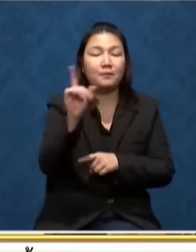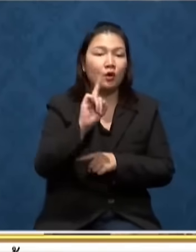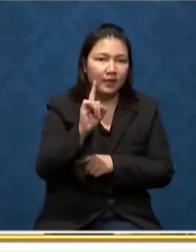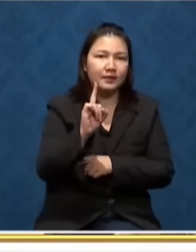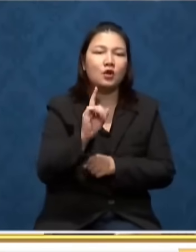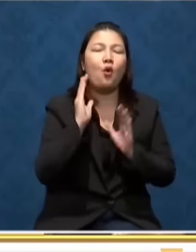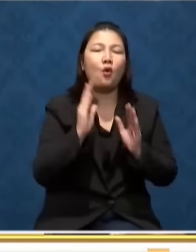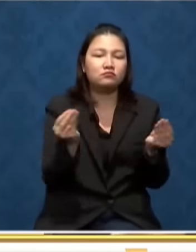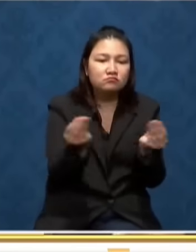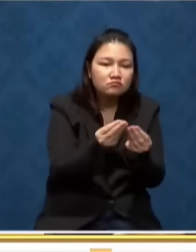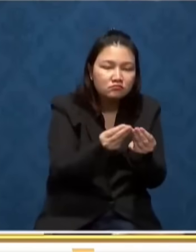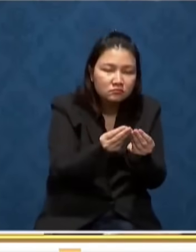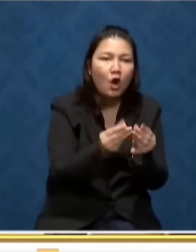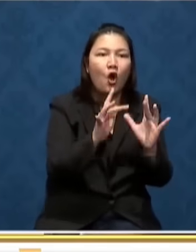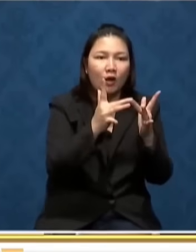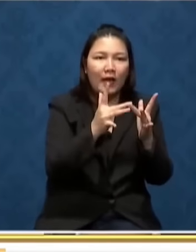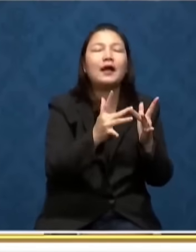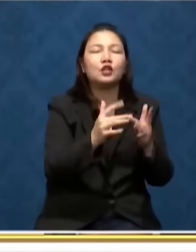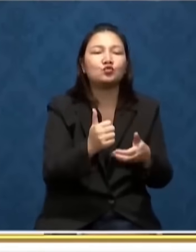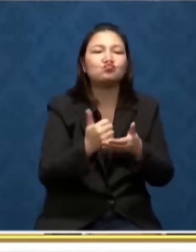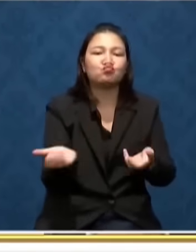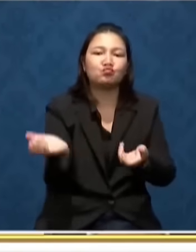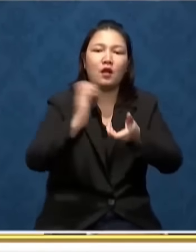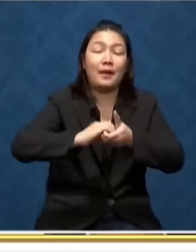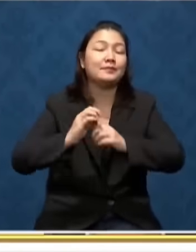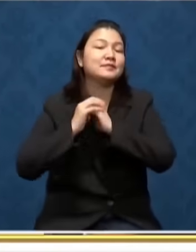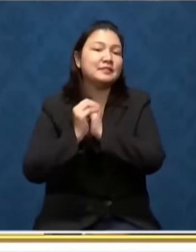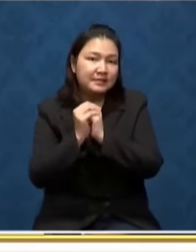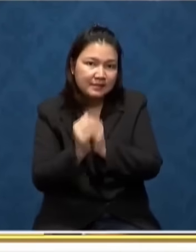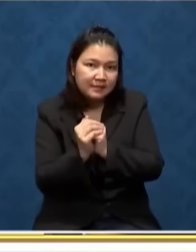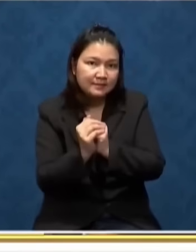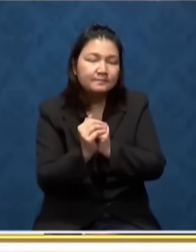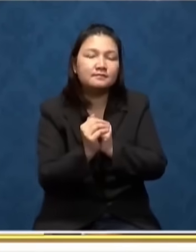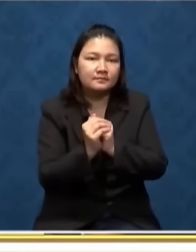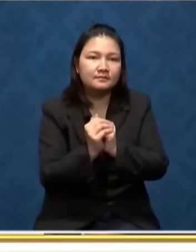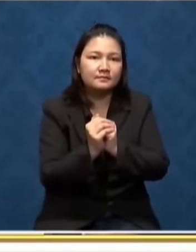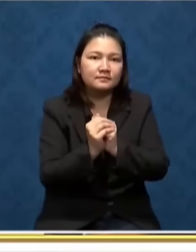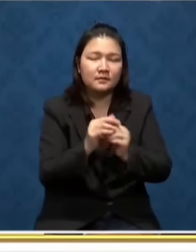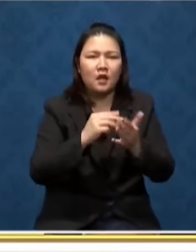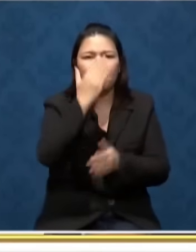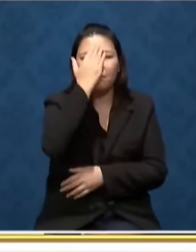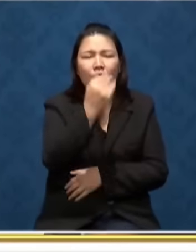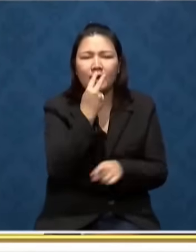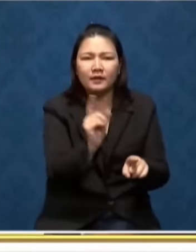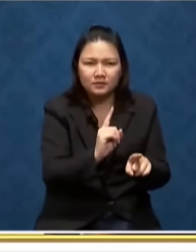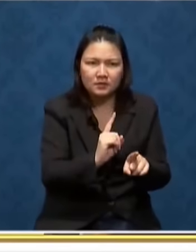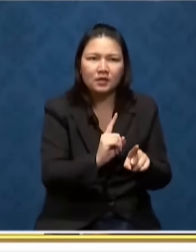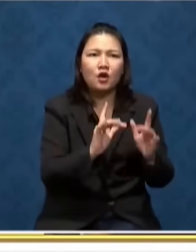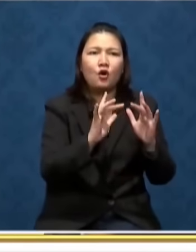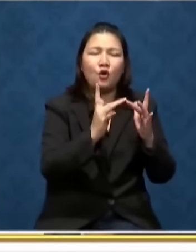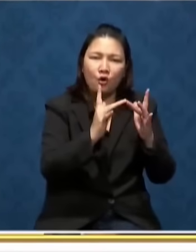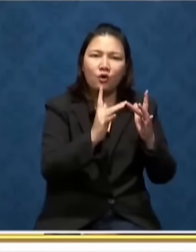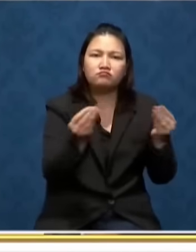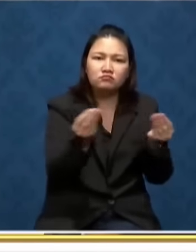จากความร่วมมือของรัฐบาลจีนเหตุผลก็เพราะว่าอุตสาหกรรมกาสิโนออนไลน์แบบนี้เนี่ยนะฮะเป็นการ